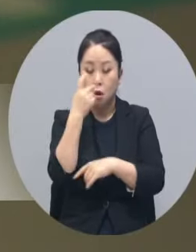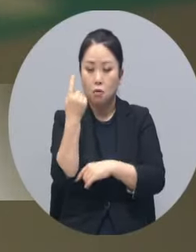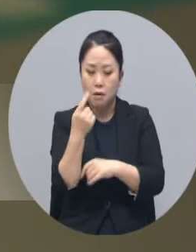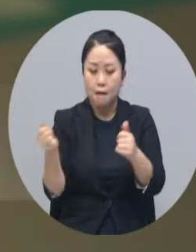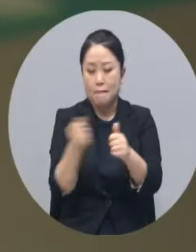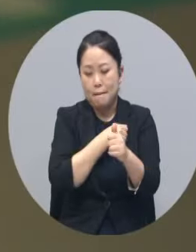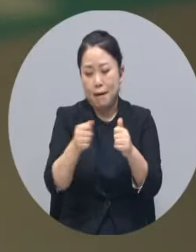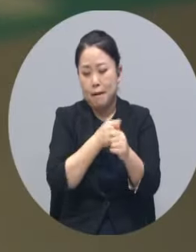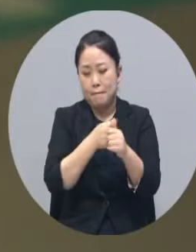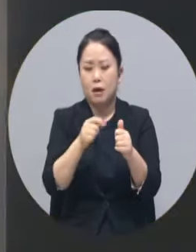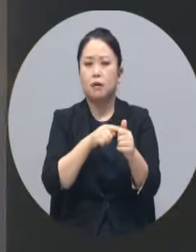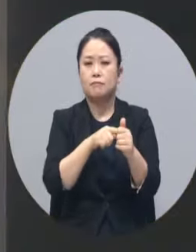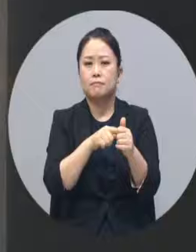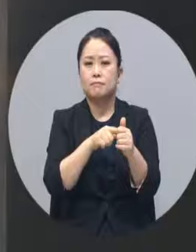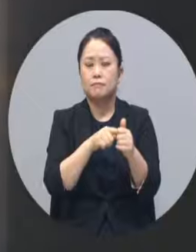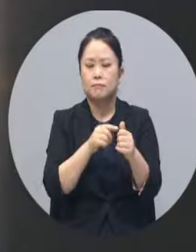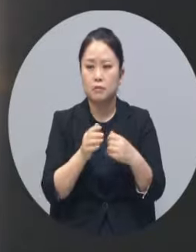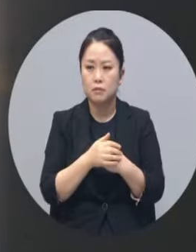폭행하기 시작했습니다.